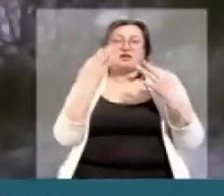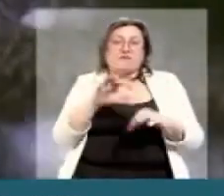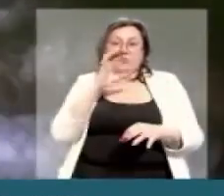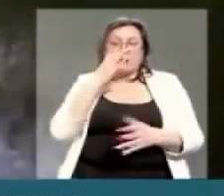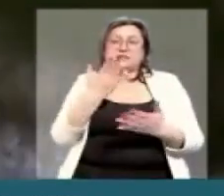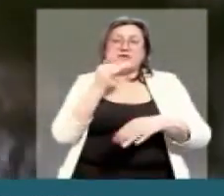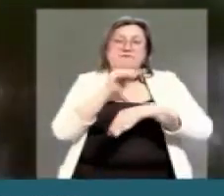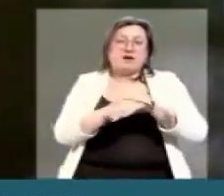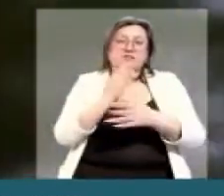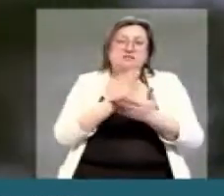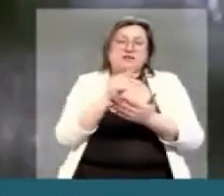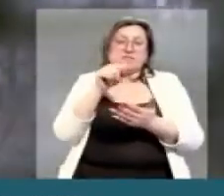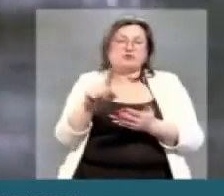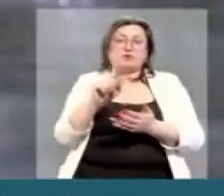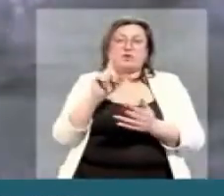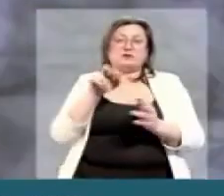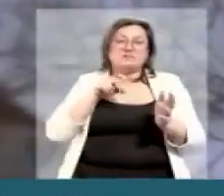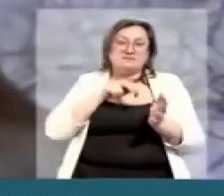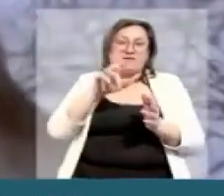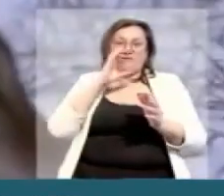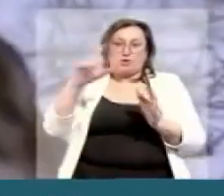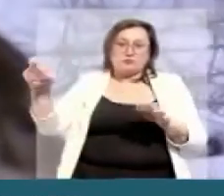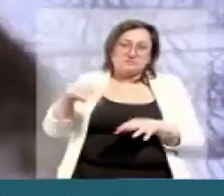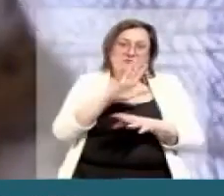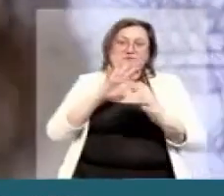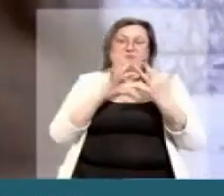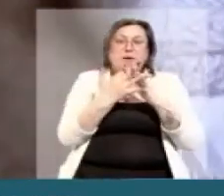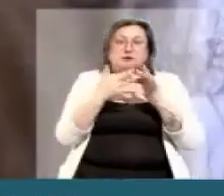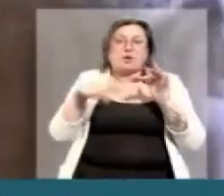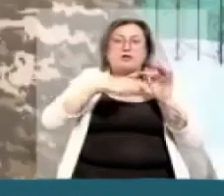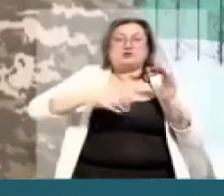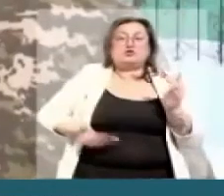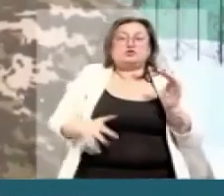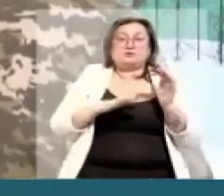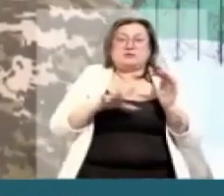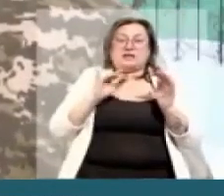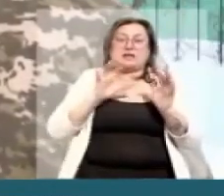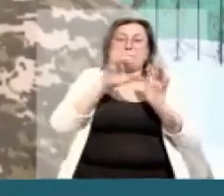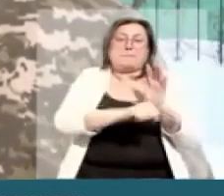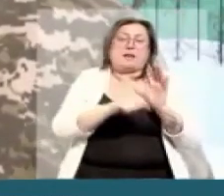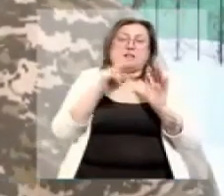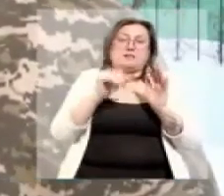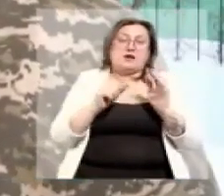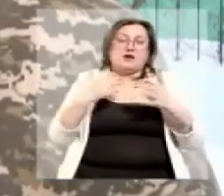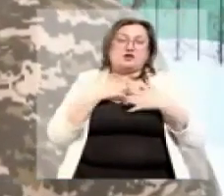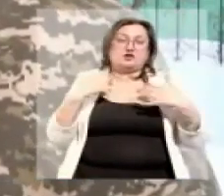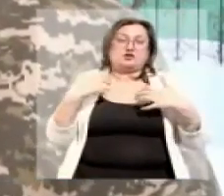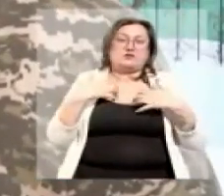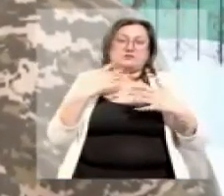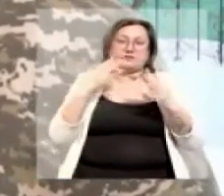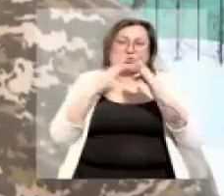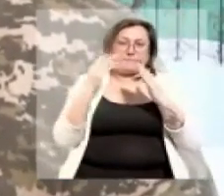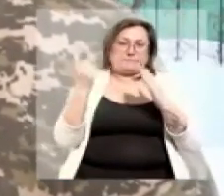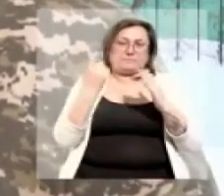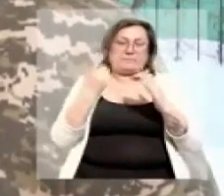тогда когда зафиксирован факт того что Хищник зашёл на территорию населённого пункта и напал на скот если данные факты были зафиксированы